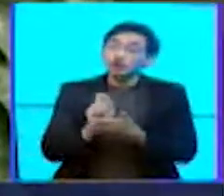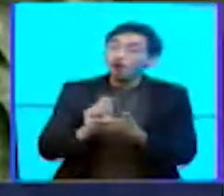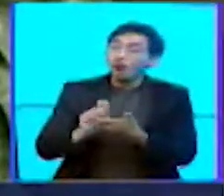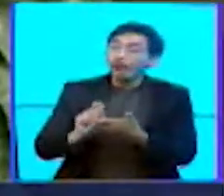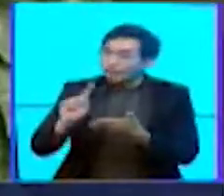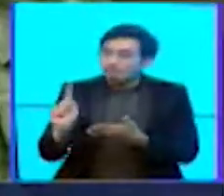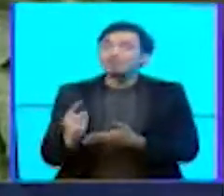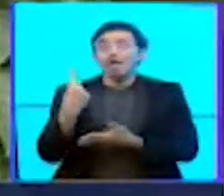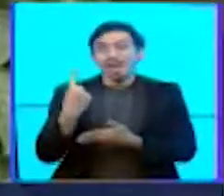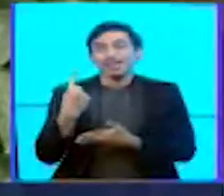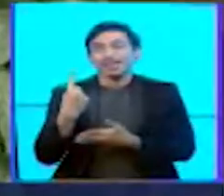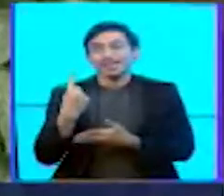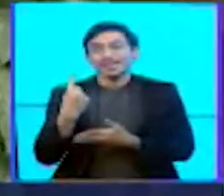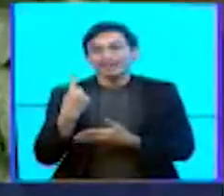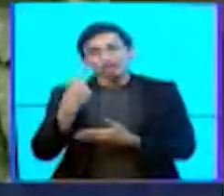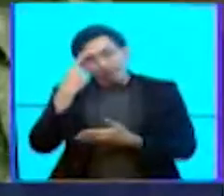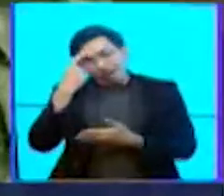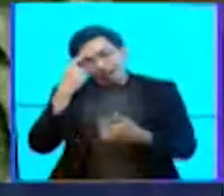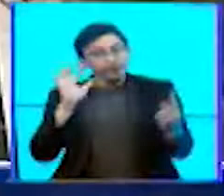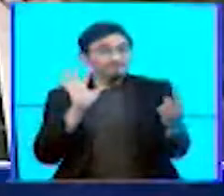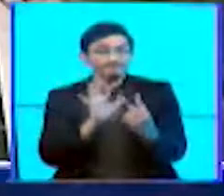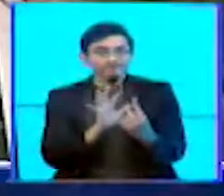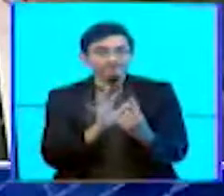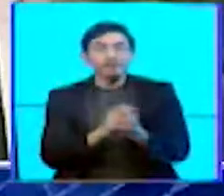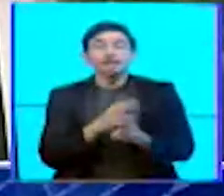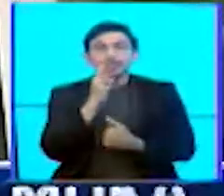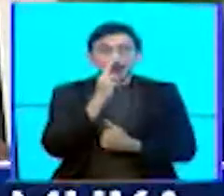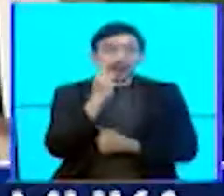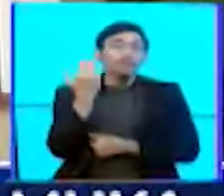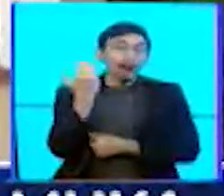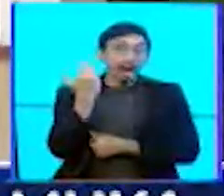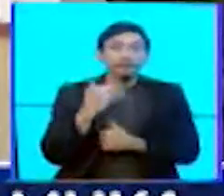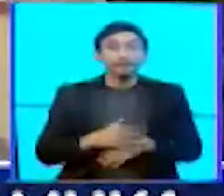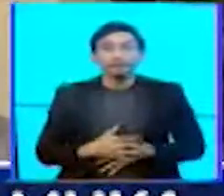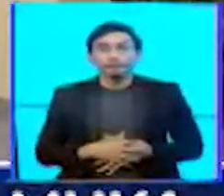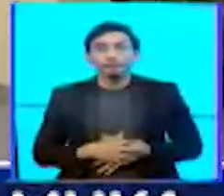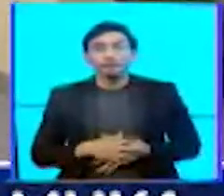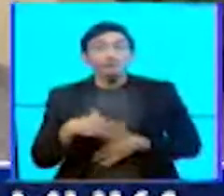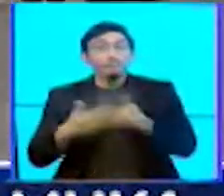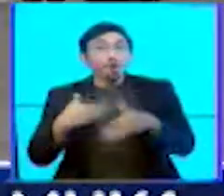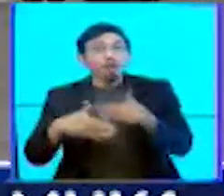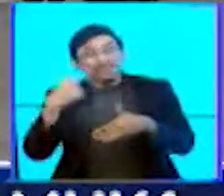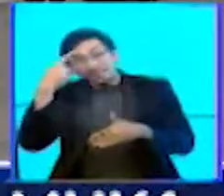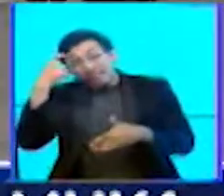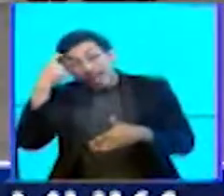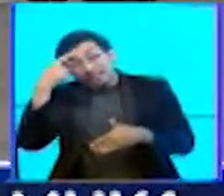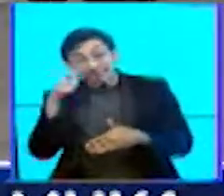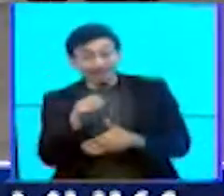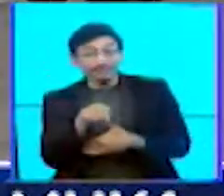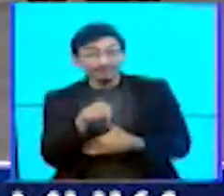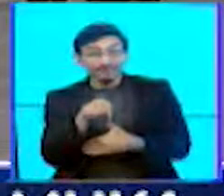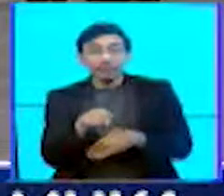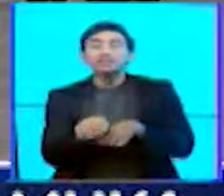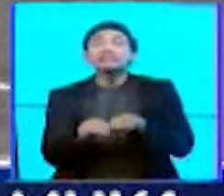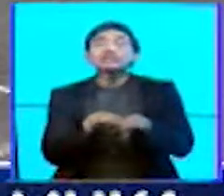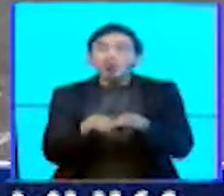proses pembelajaran tatap muka sejak Senin Lalu gimana penerapan proses pembelajaran ini juga dijalankan sesuai dengan